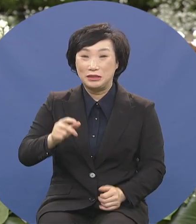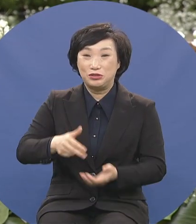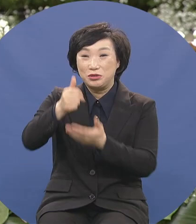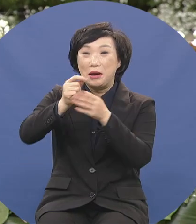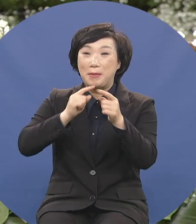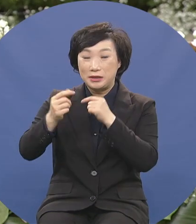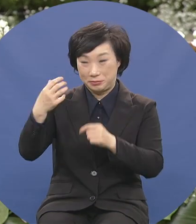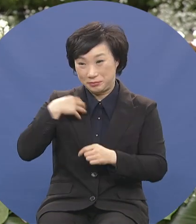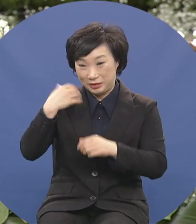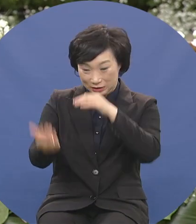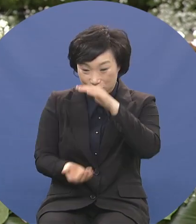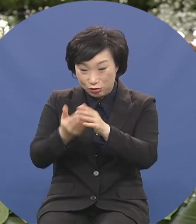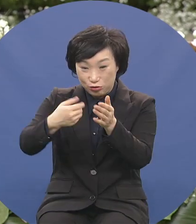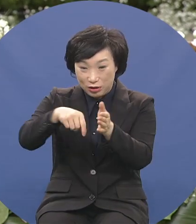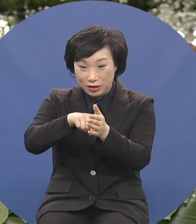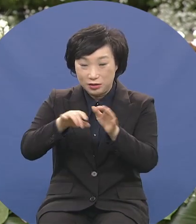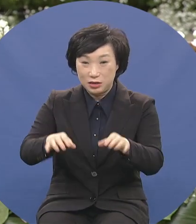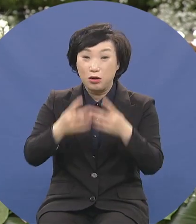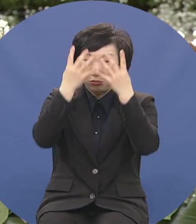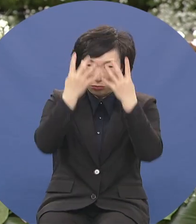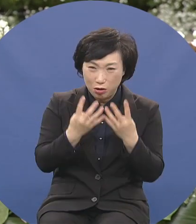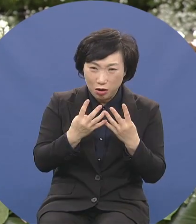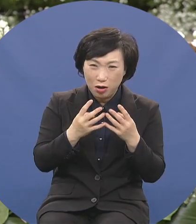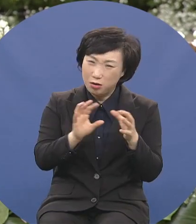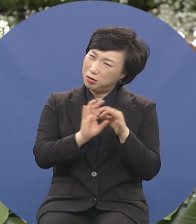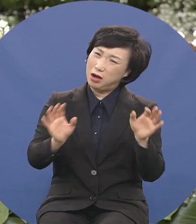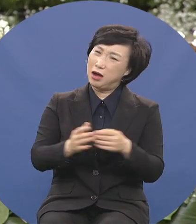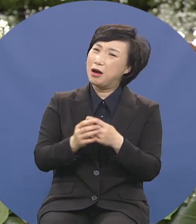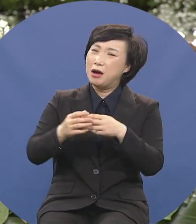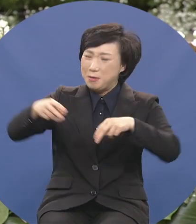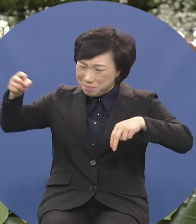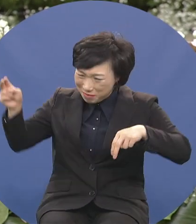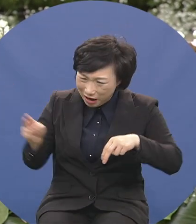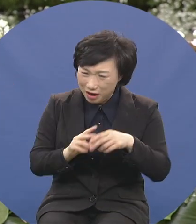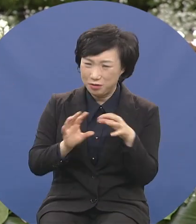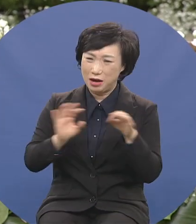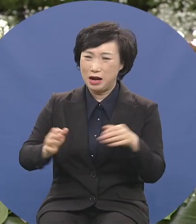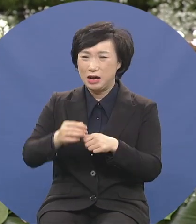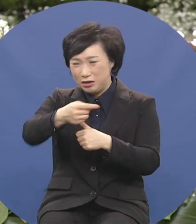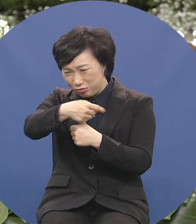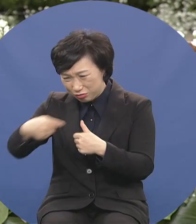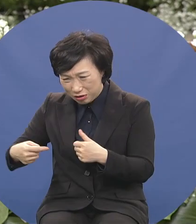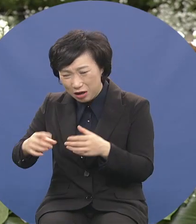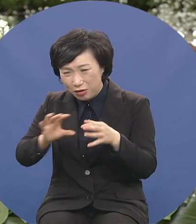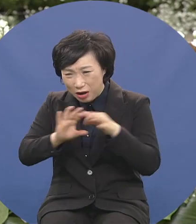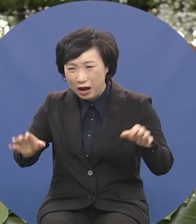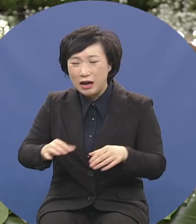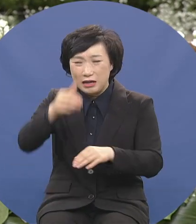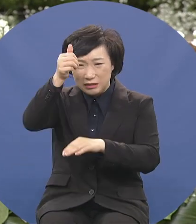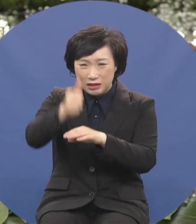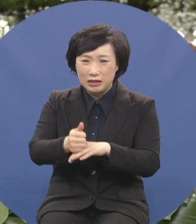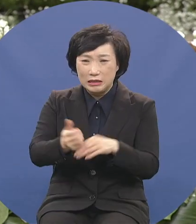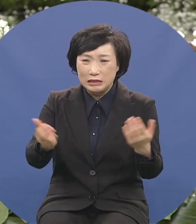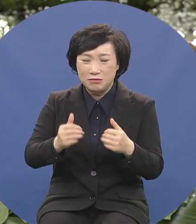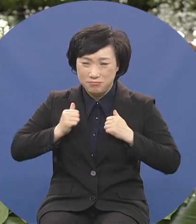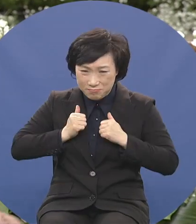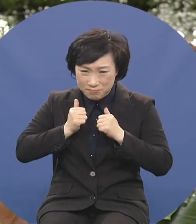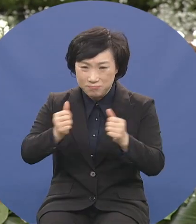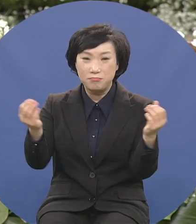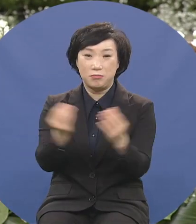말씀을 이루기 위해서 옥에 갇히든 매를 맞든 죽임을 당하든 끝까지 그 일을